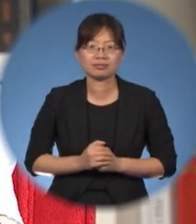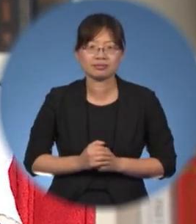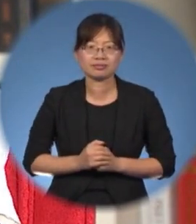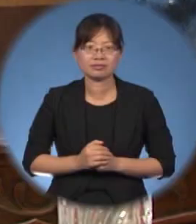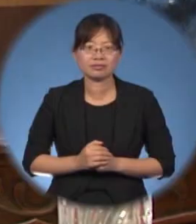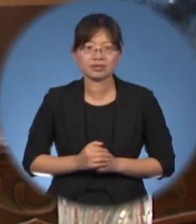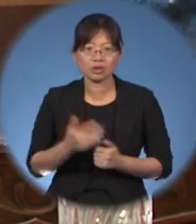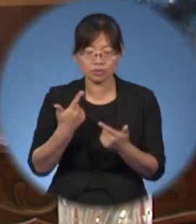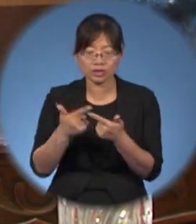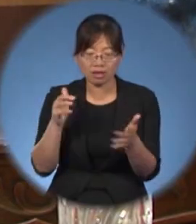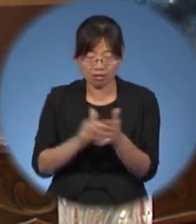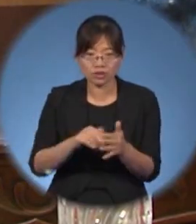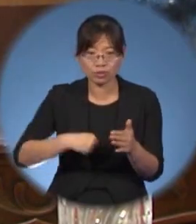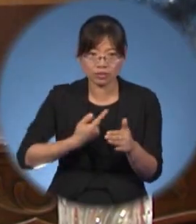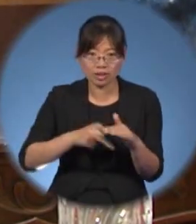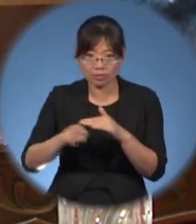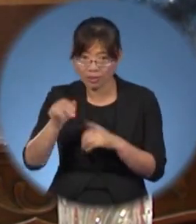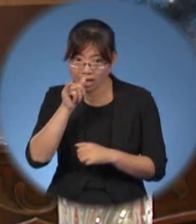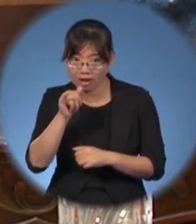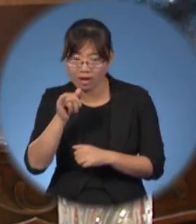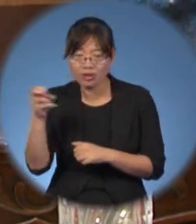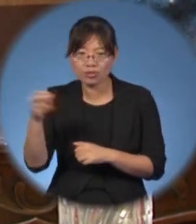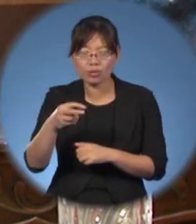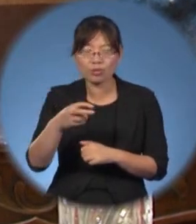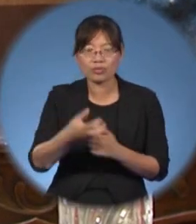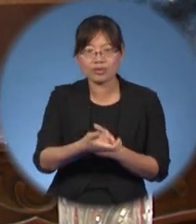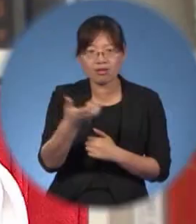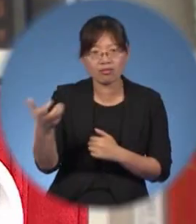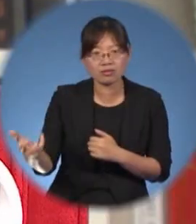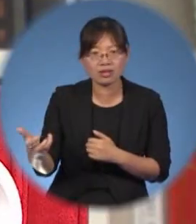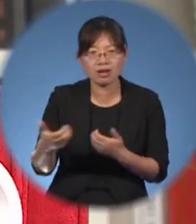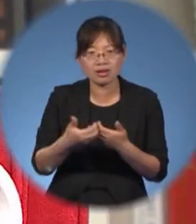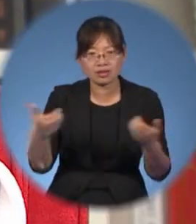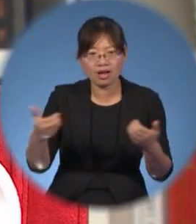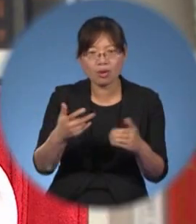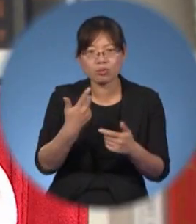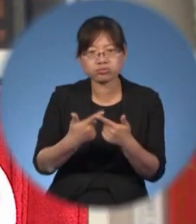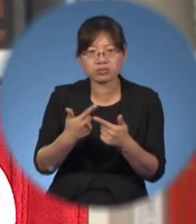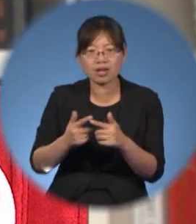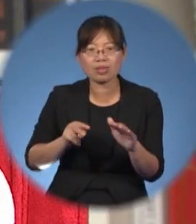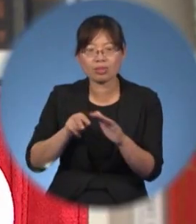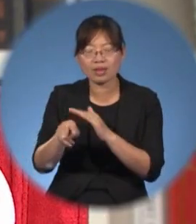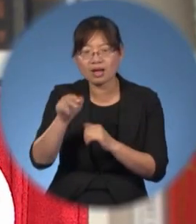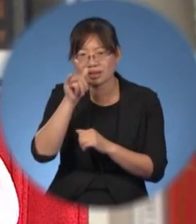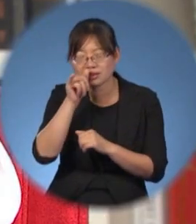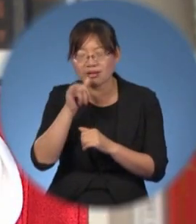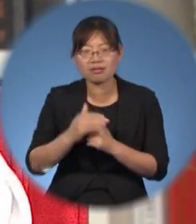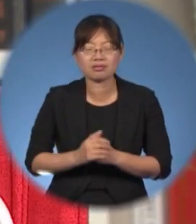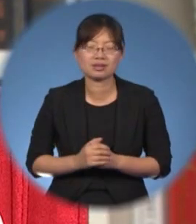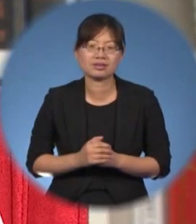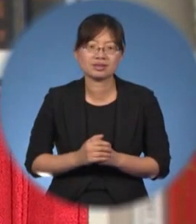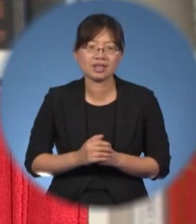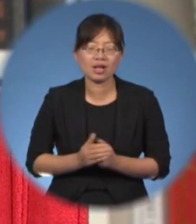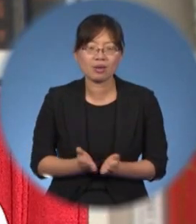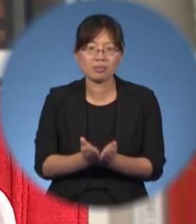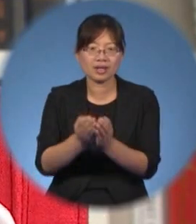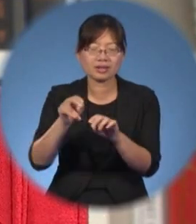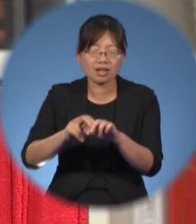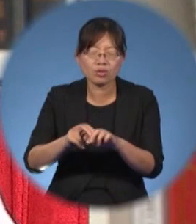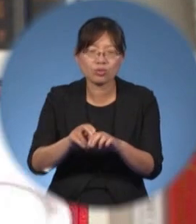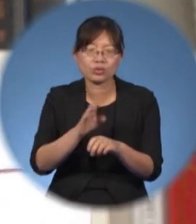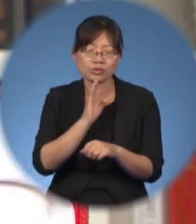그래서 부산까지 그냥. 그리고 거기서 떠나서 부산으로 들어가게 됐죠. 네. 그 배를 타고